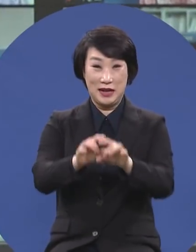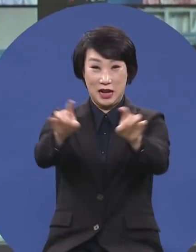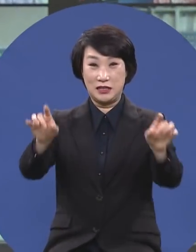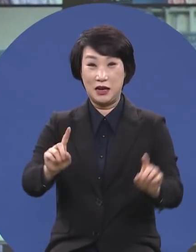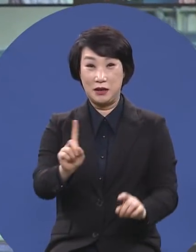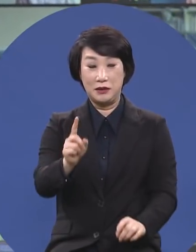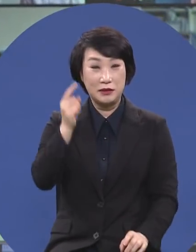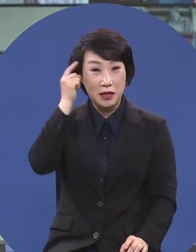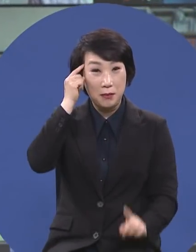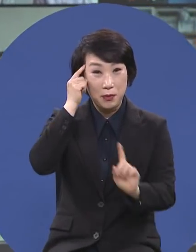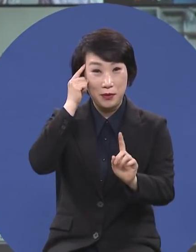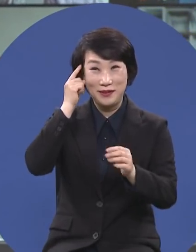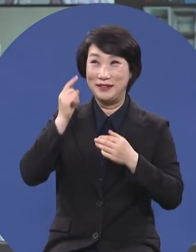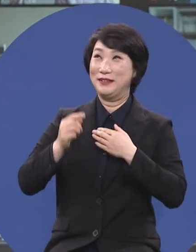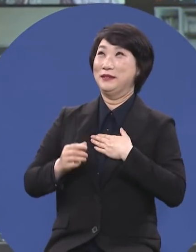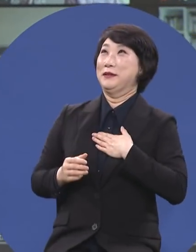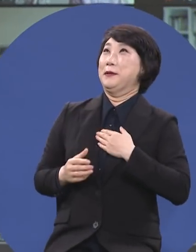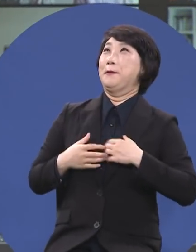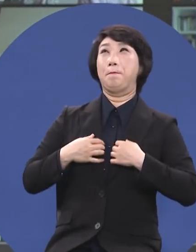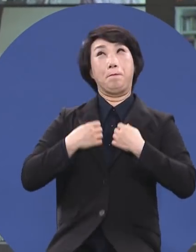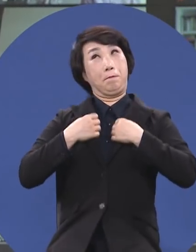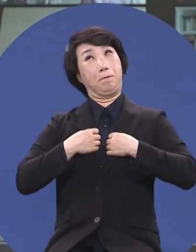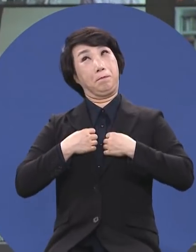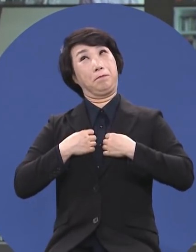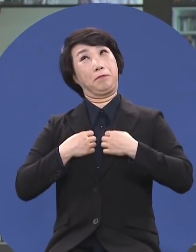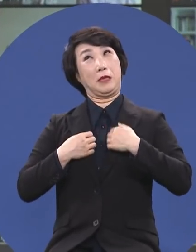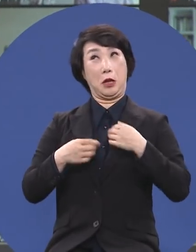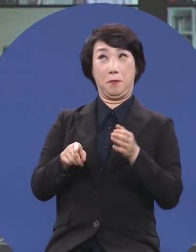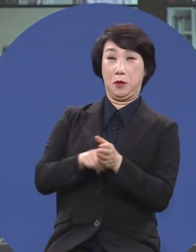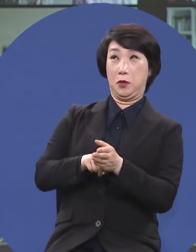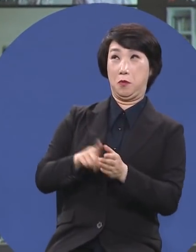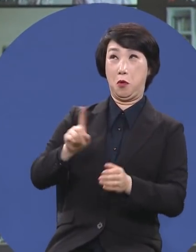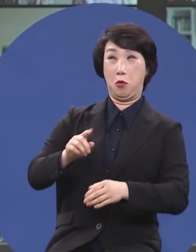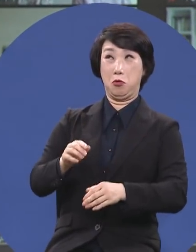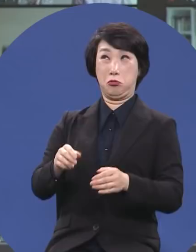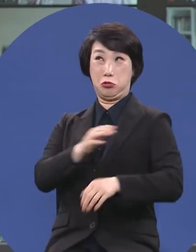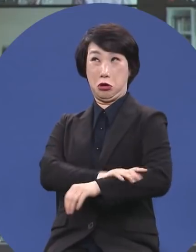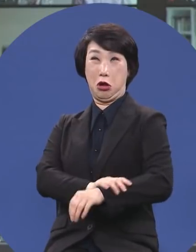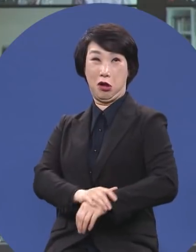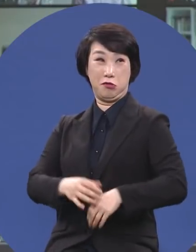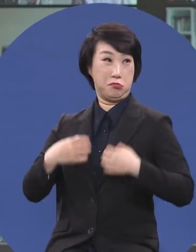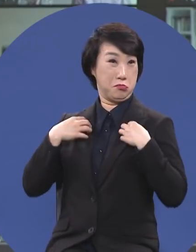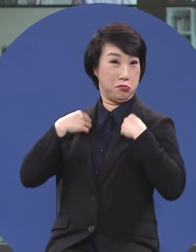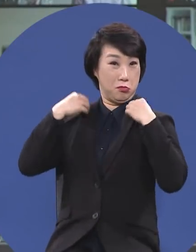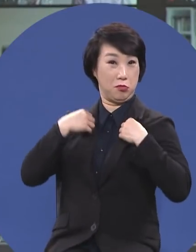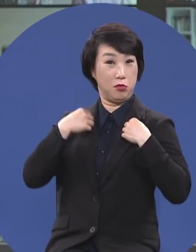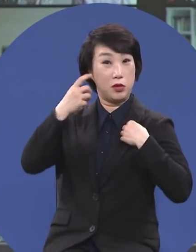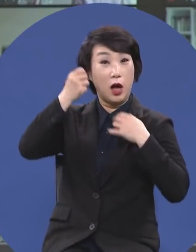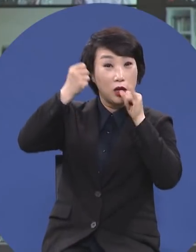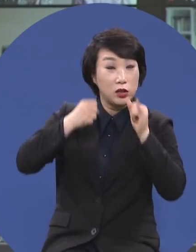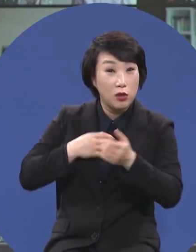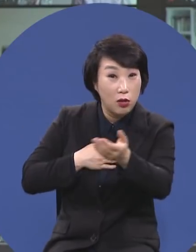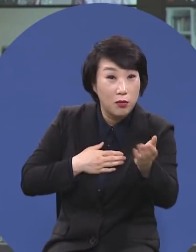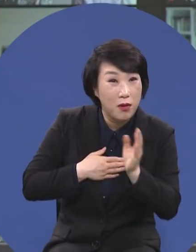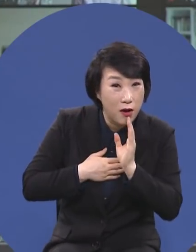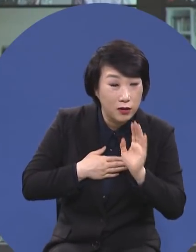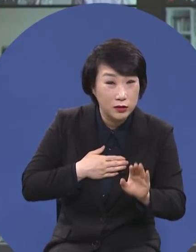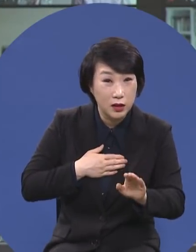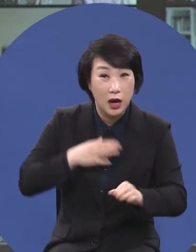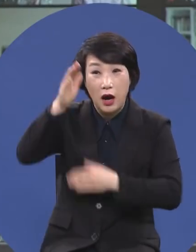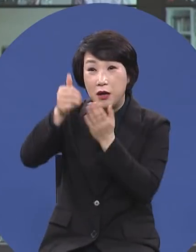다 내가 이만하면 상당히 잘 믿는 것 아닌가? 그러다가